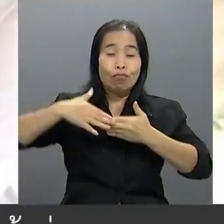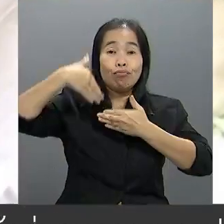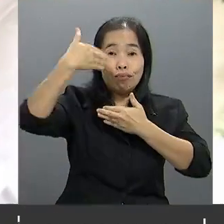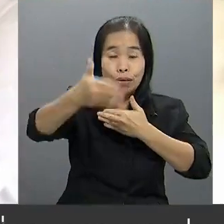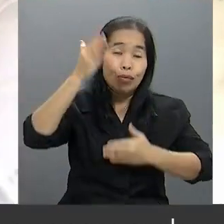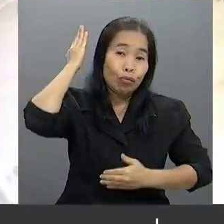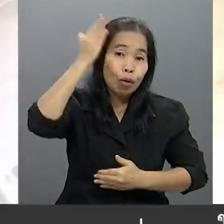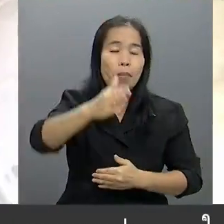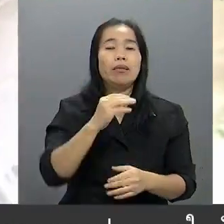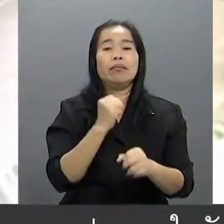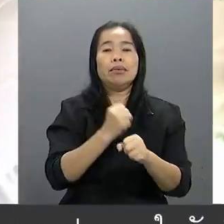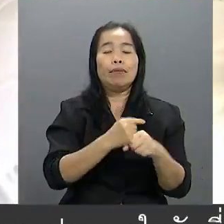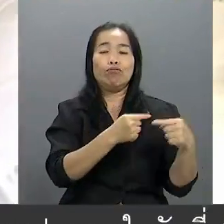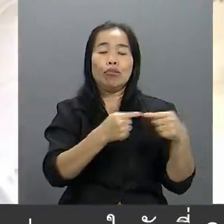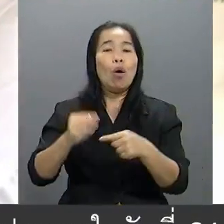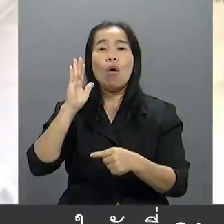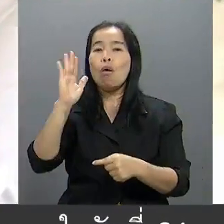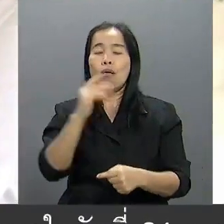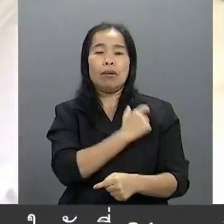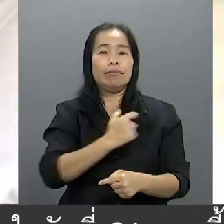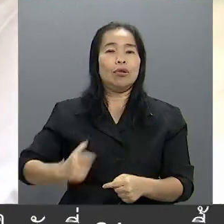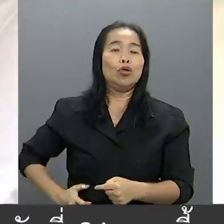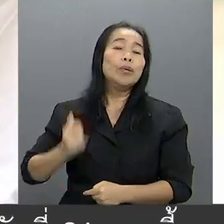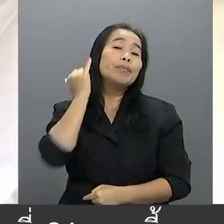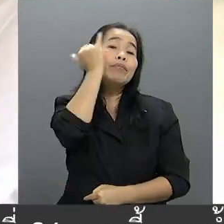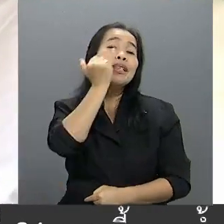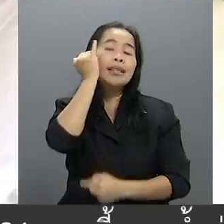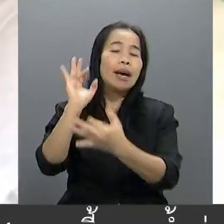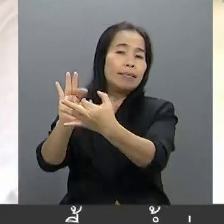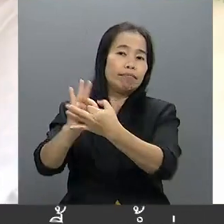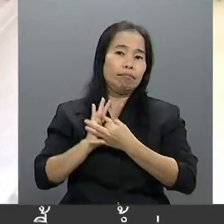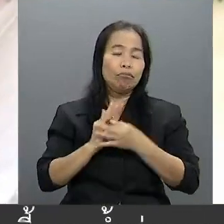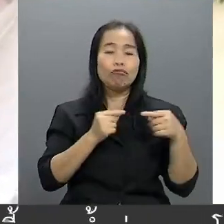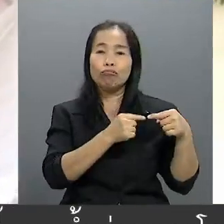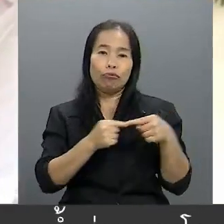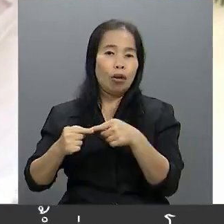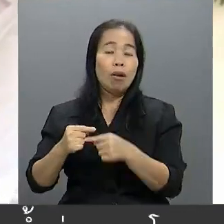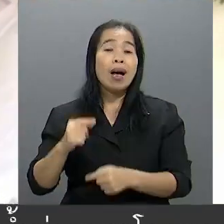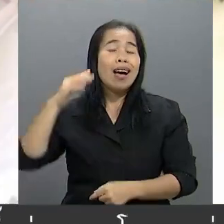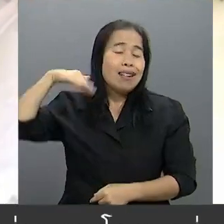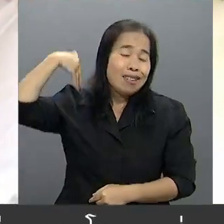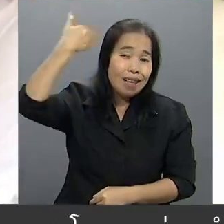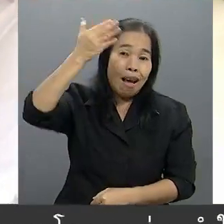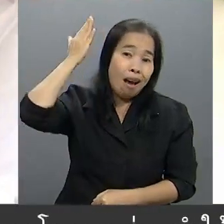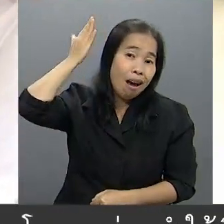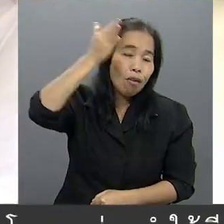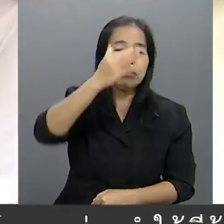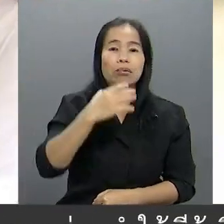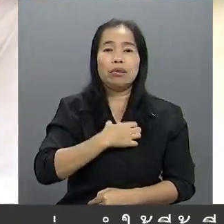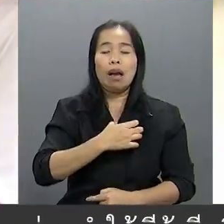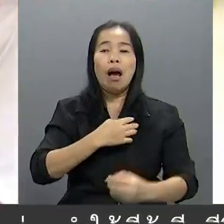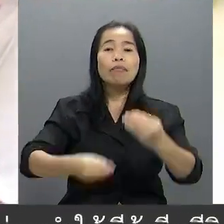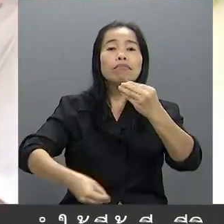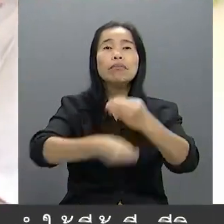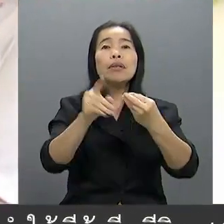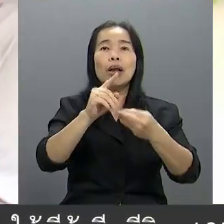ในเรื่องนี้ต่อไปแล้วก็เป็นสิ่งในอนาคตเราก็จะเพิ่มขึ้นโดยใช้ความร่วมมือ